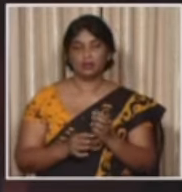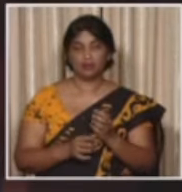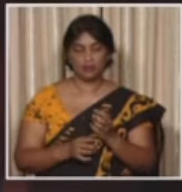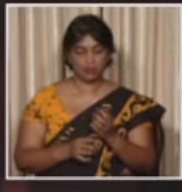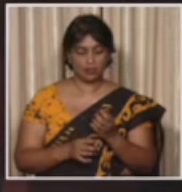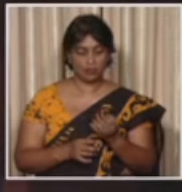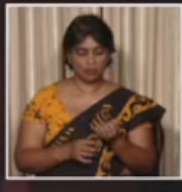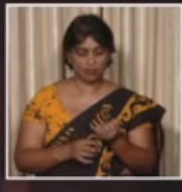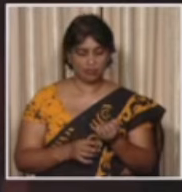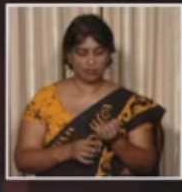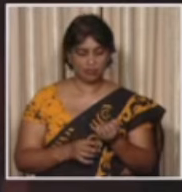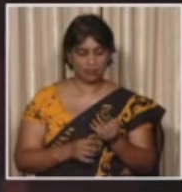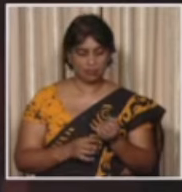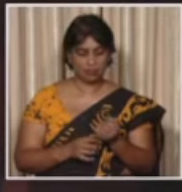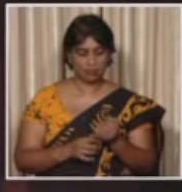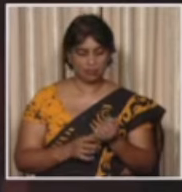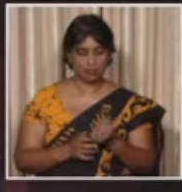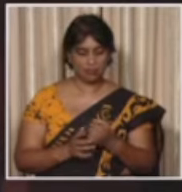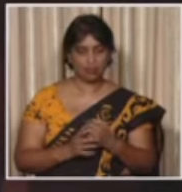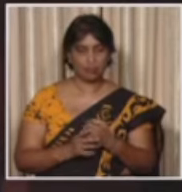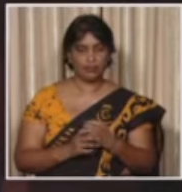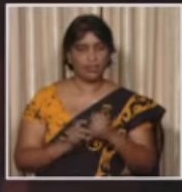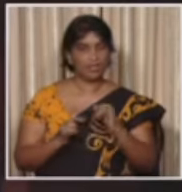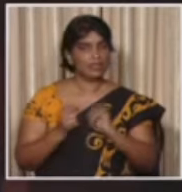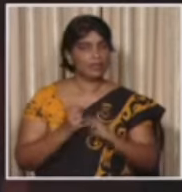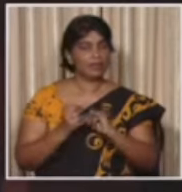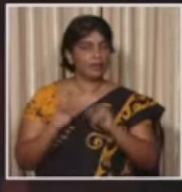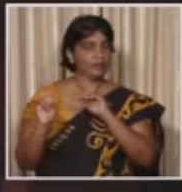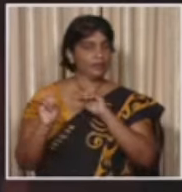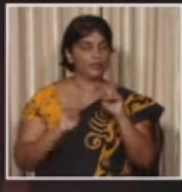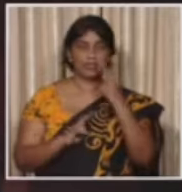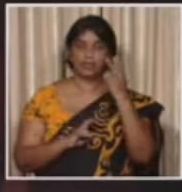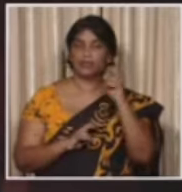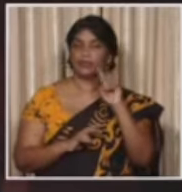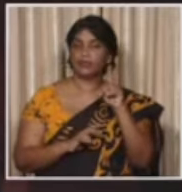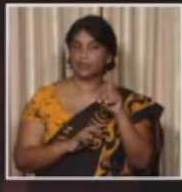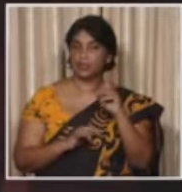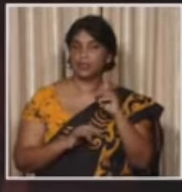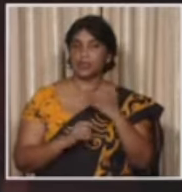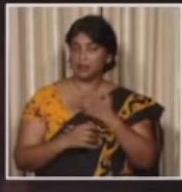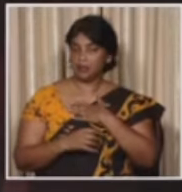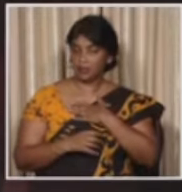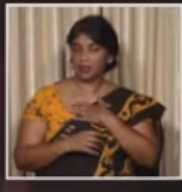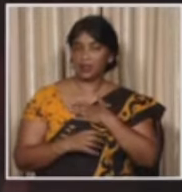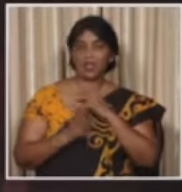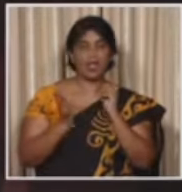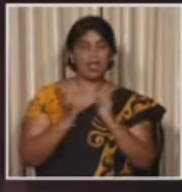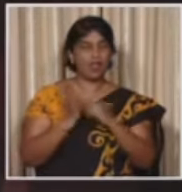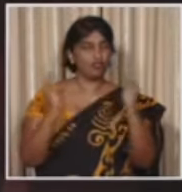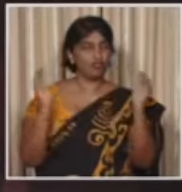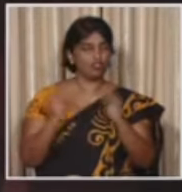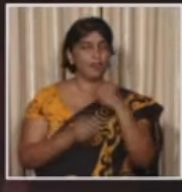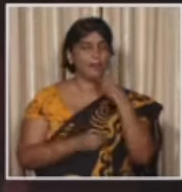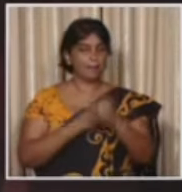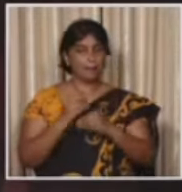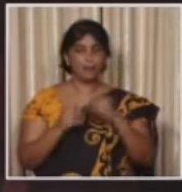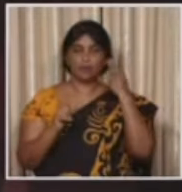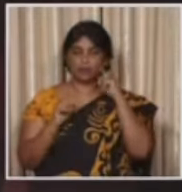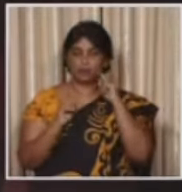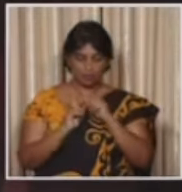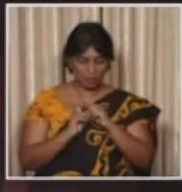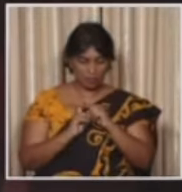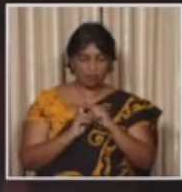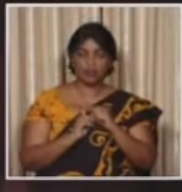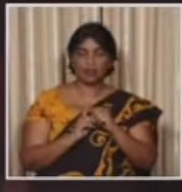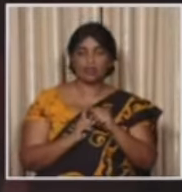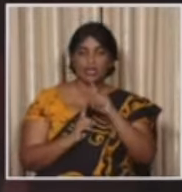කියන්නේ. සැප්තැම්බර් 22 2021 මම ශුද්‍ර කුඩා හා මධ්‍ය පරිමාණයේ කර්මාන්තකරුවන් වෙනුවෙන්